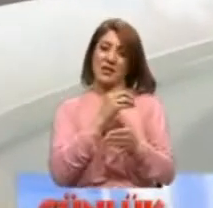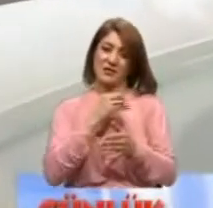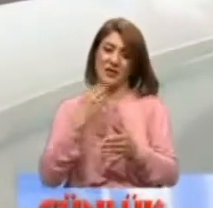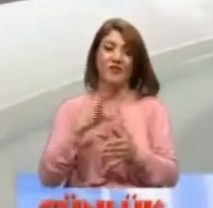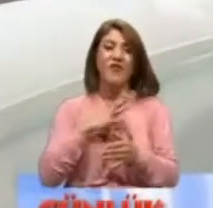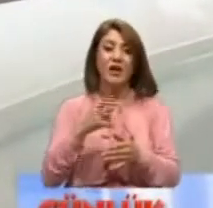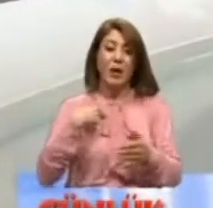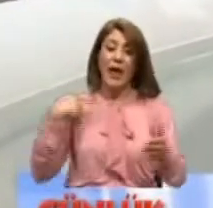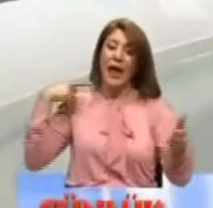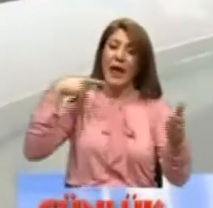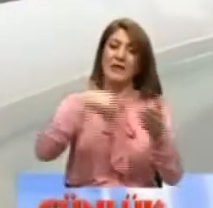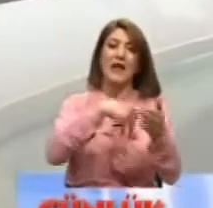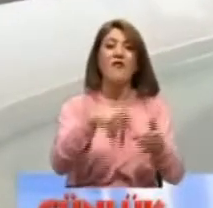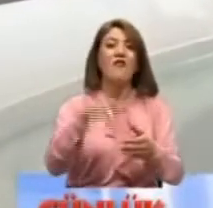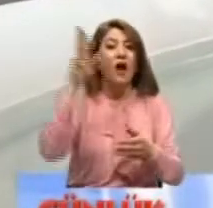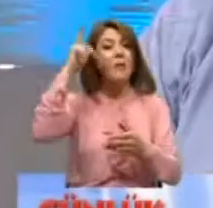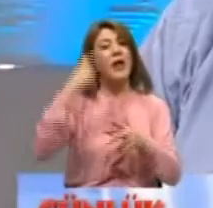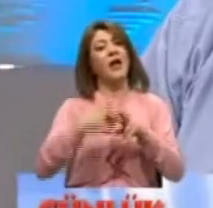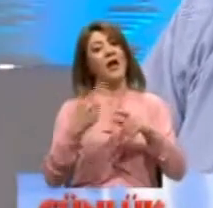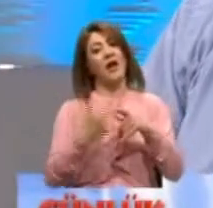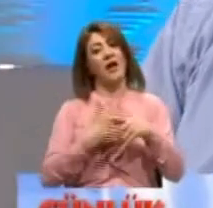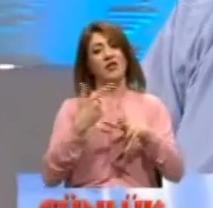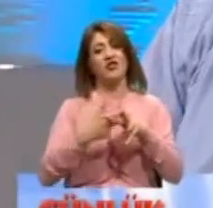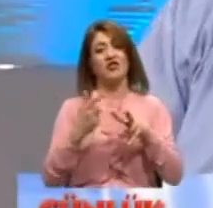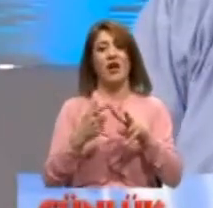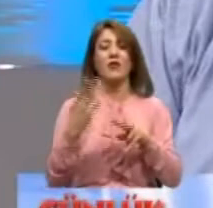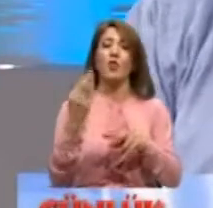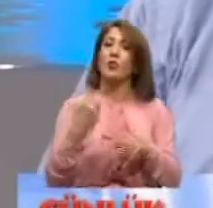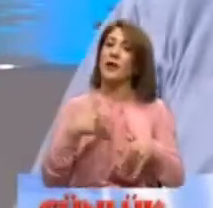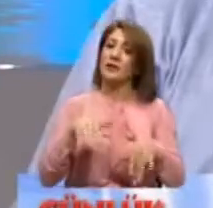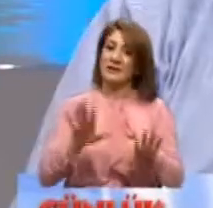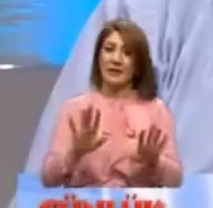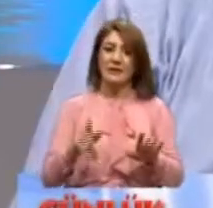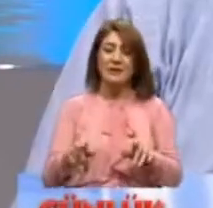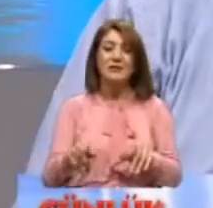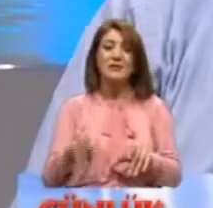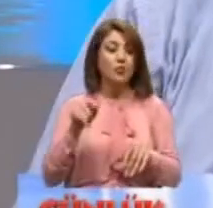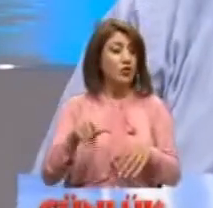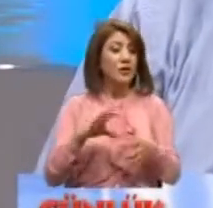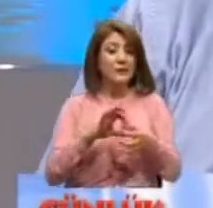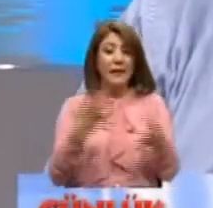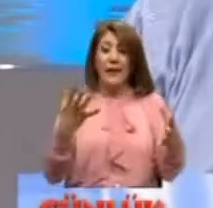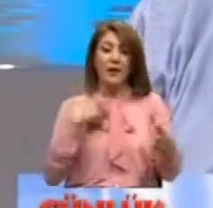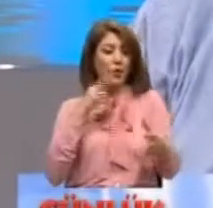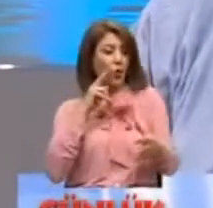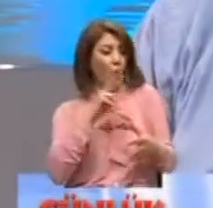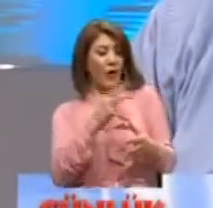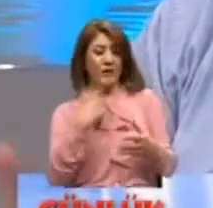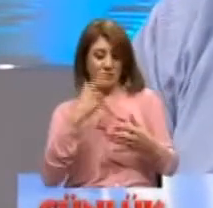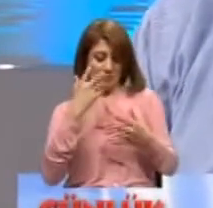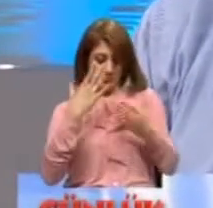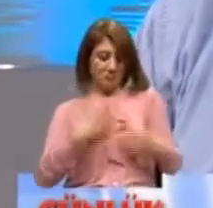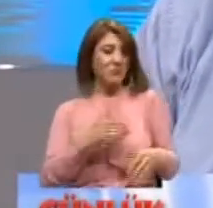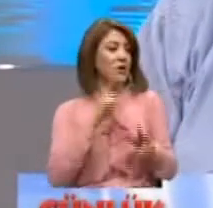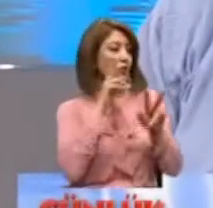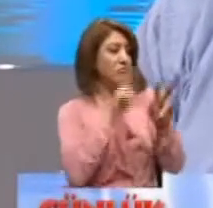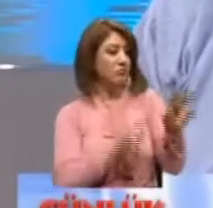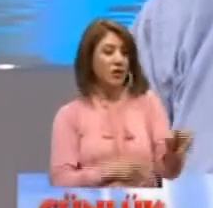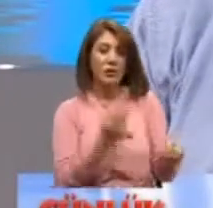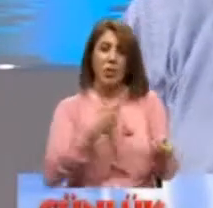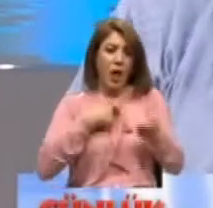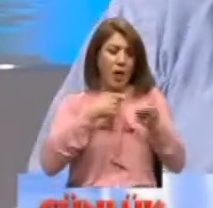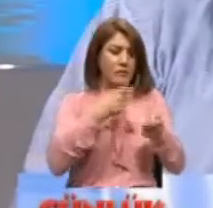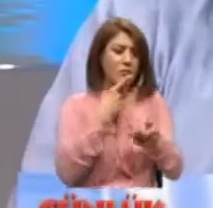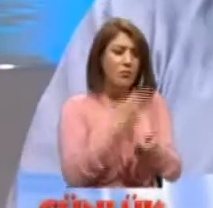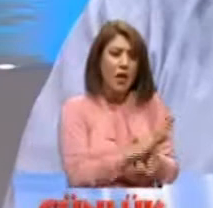Anlamak hedefim için. Hedefim Amerikan ajanı olmak değil şimdi yanlış anlaşılmasın. Ama nasıl ama mesela neye göre seçiyorlar? Presentable demiyor, eğitim demiyor, hiçbir şey